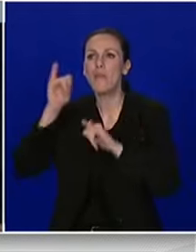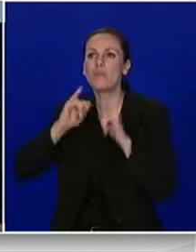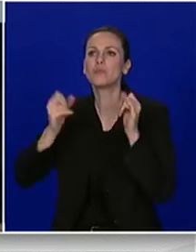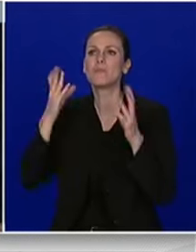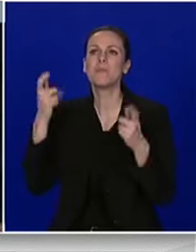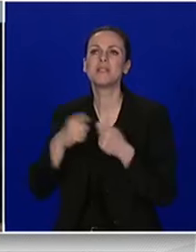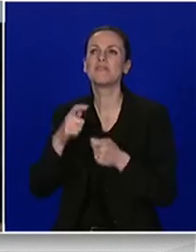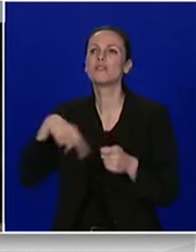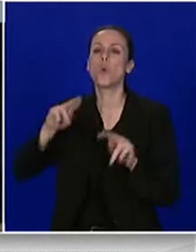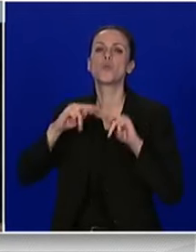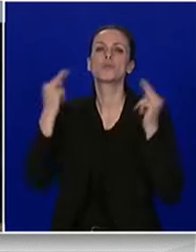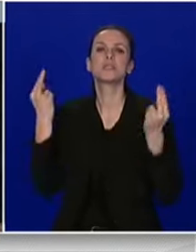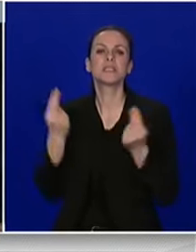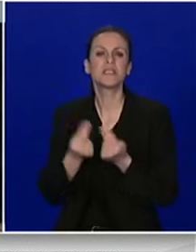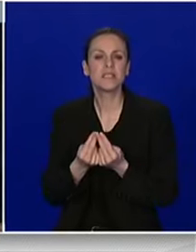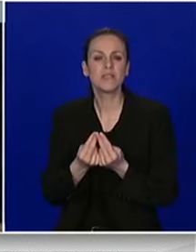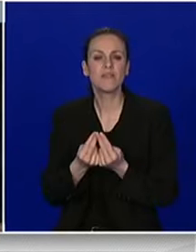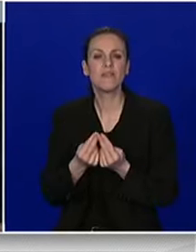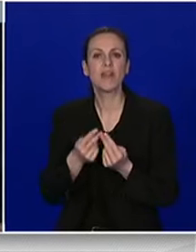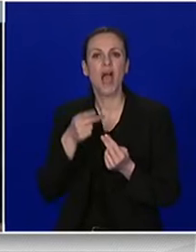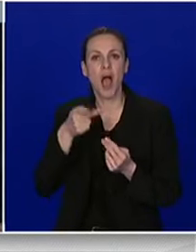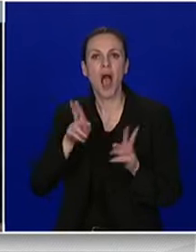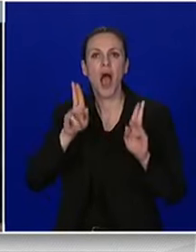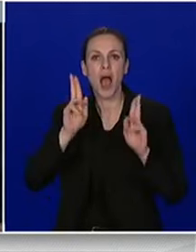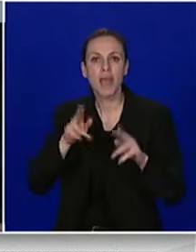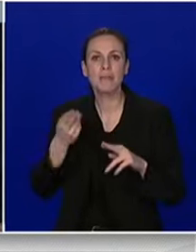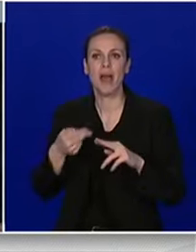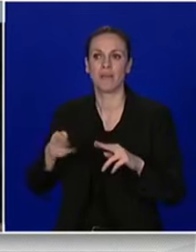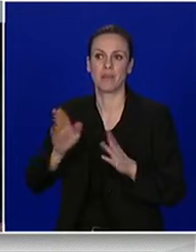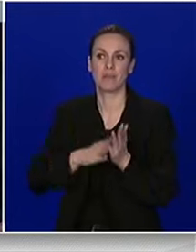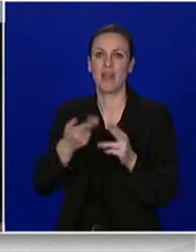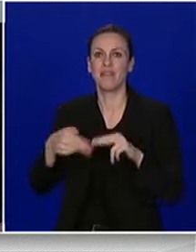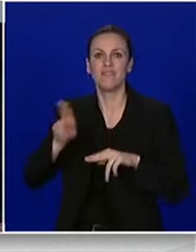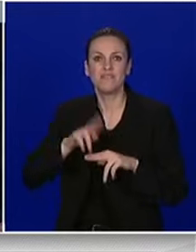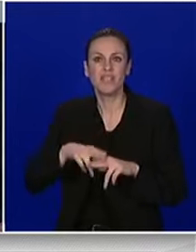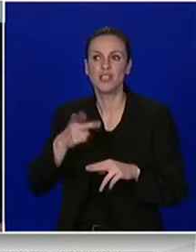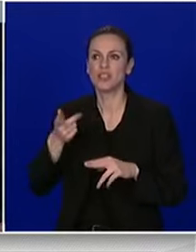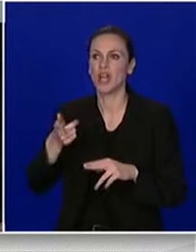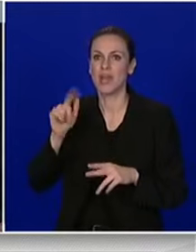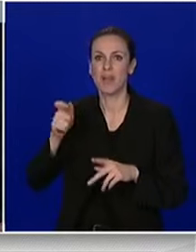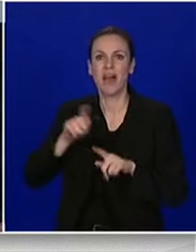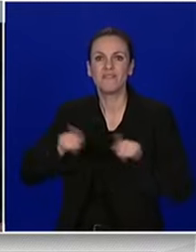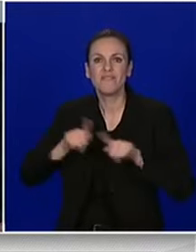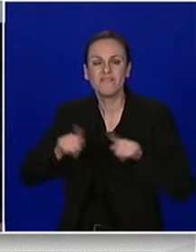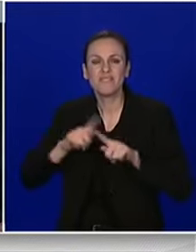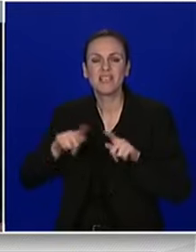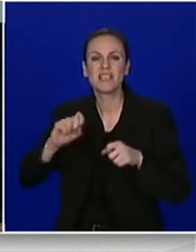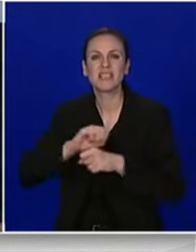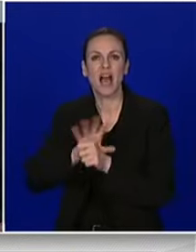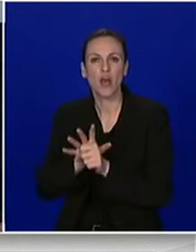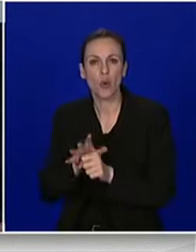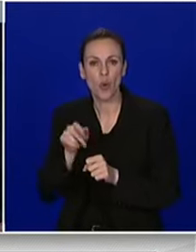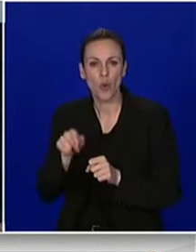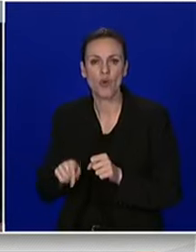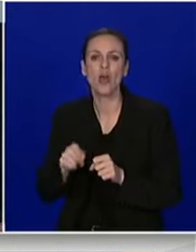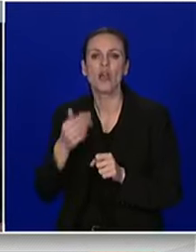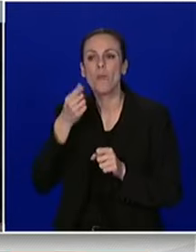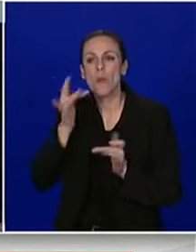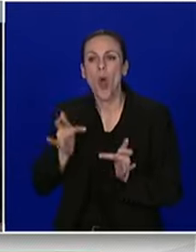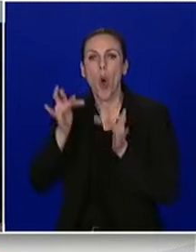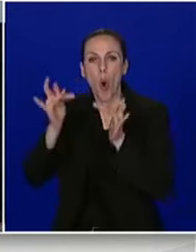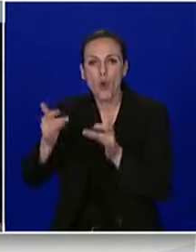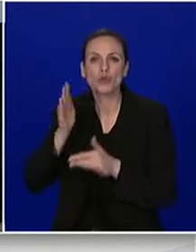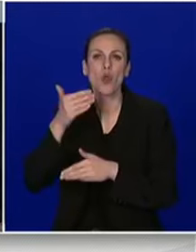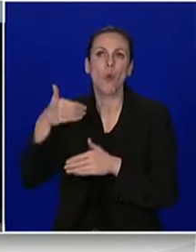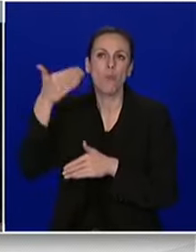gdje imamo pojačanu prisutnost novih varijanti virusa odgode za neka bolja vremena.